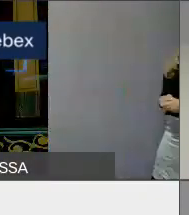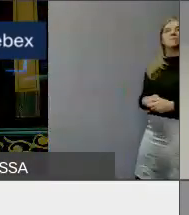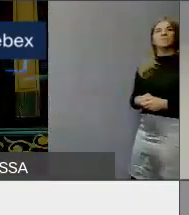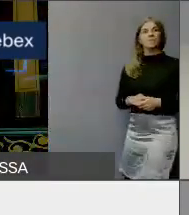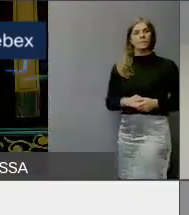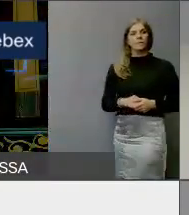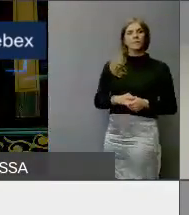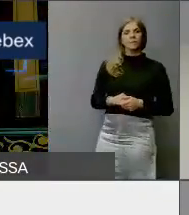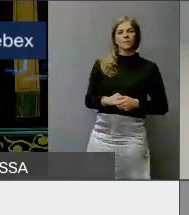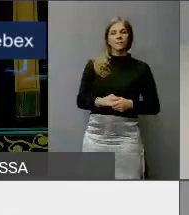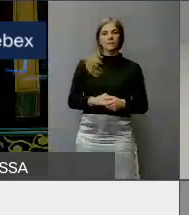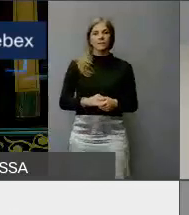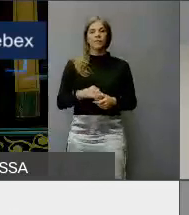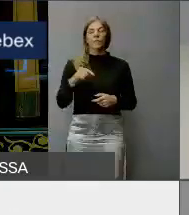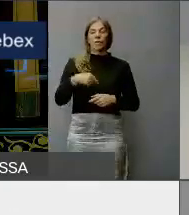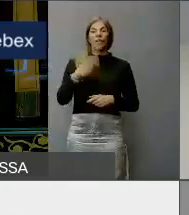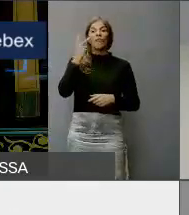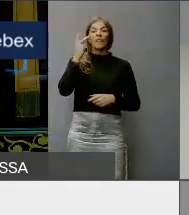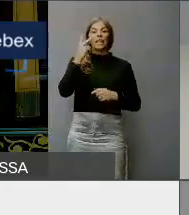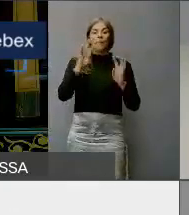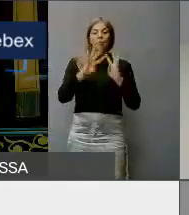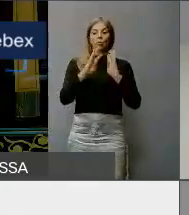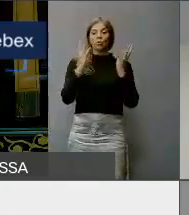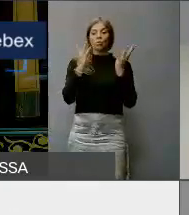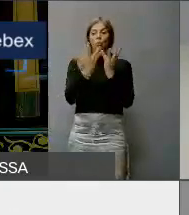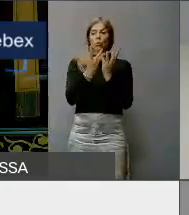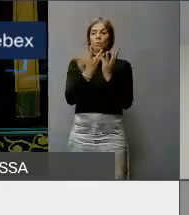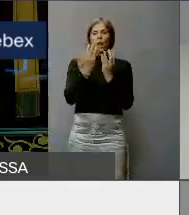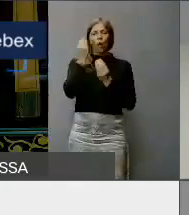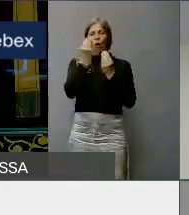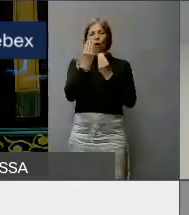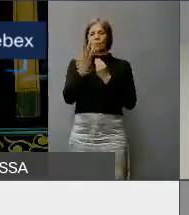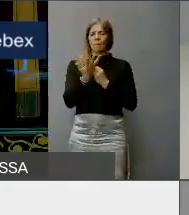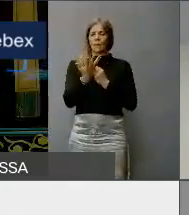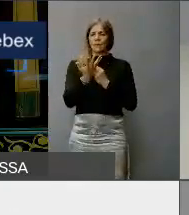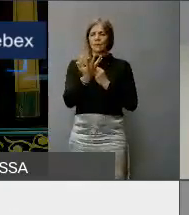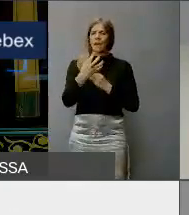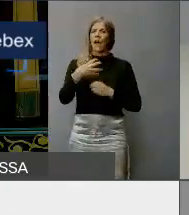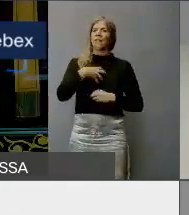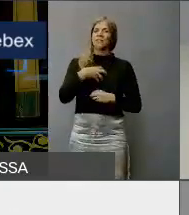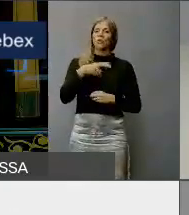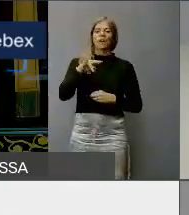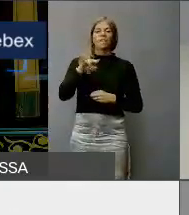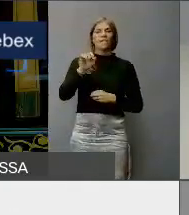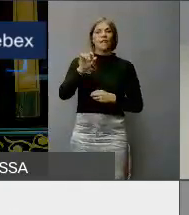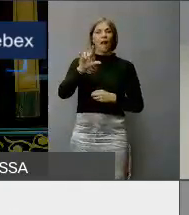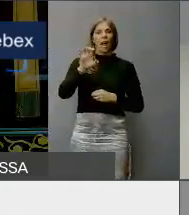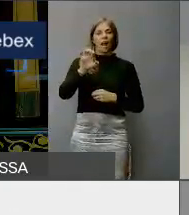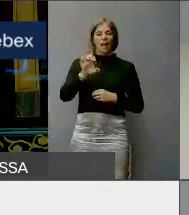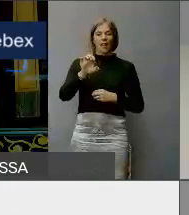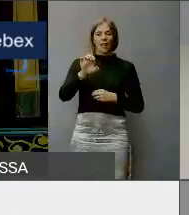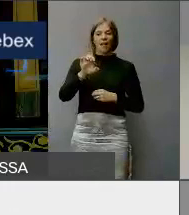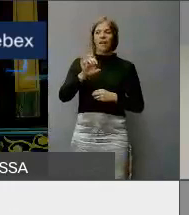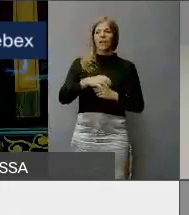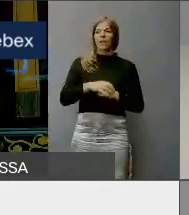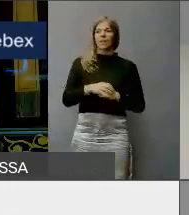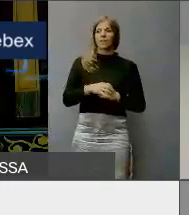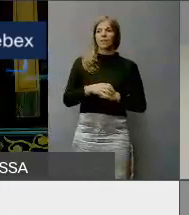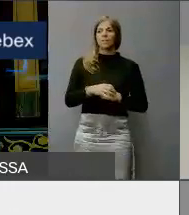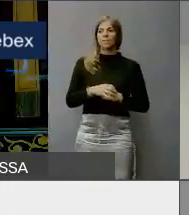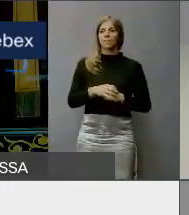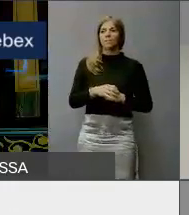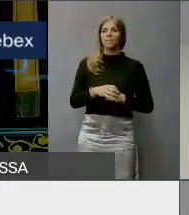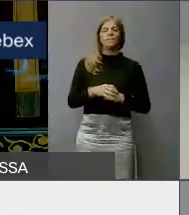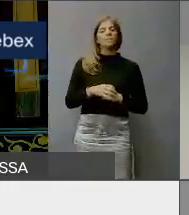giunta assessore di altre partiamo dagli ordini del giorno al primo vicepresidente grido parere la posizione della